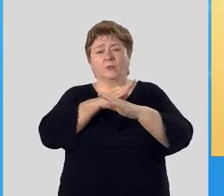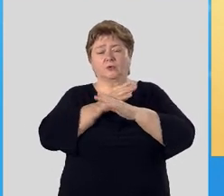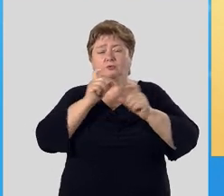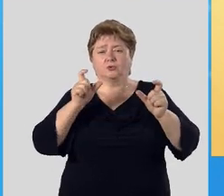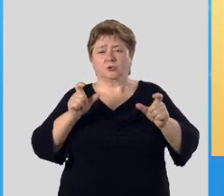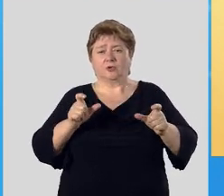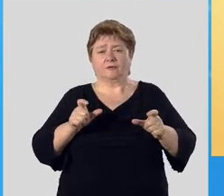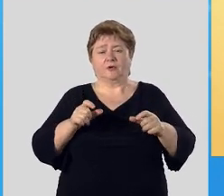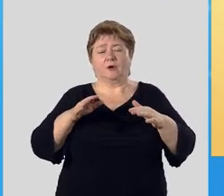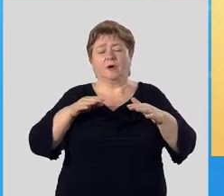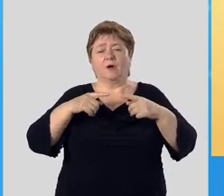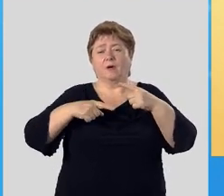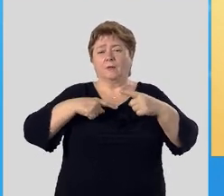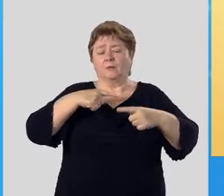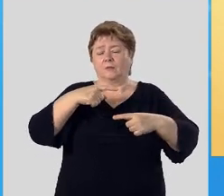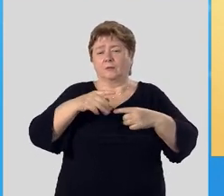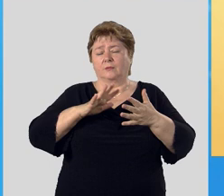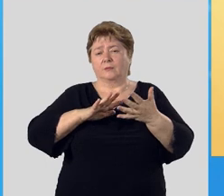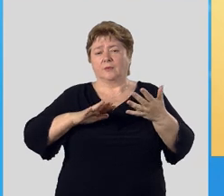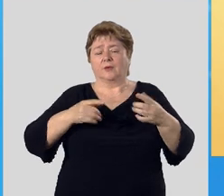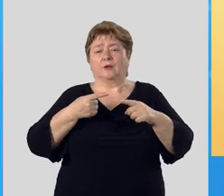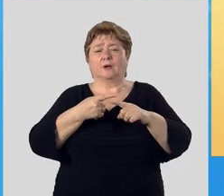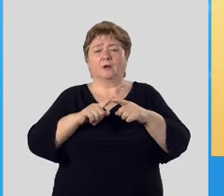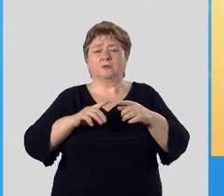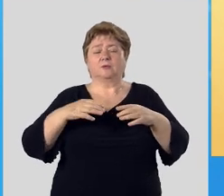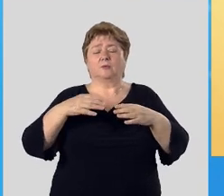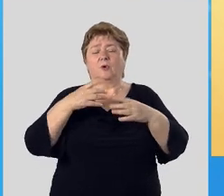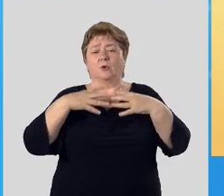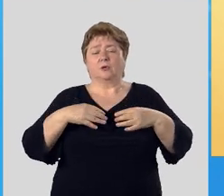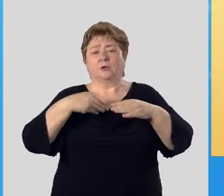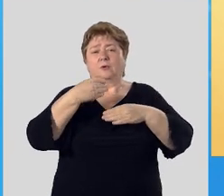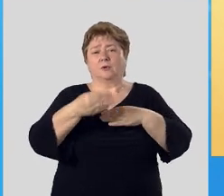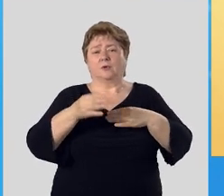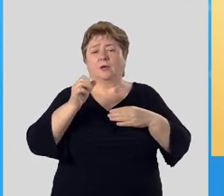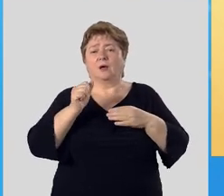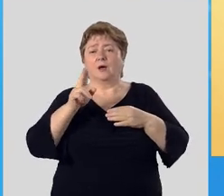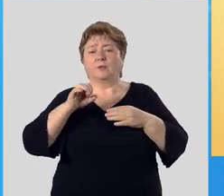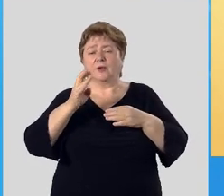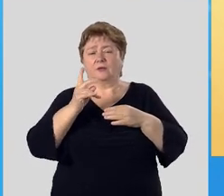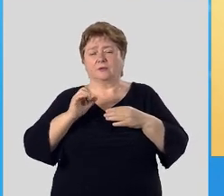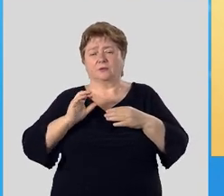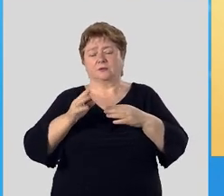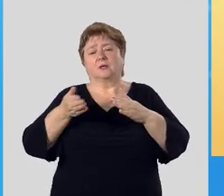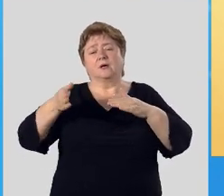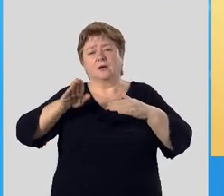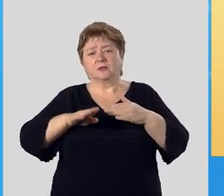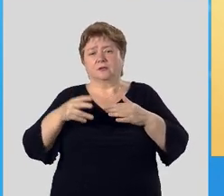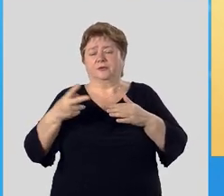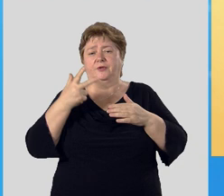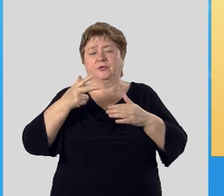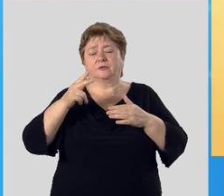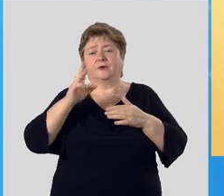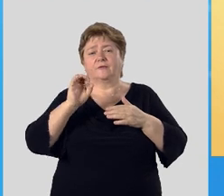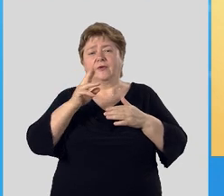человека в ходе эволюции к таким органом относится аппендикс и остаток 3